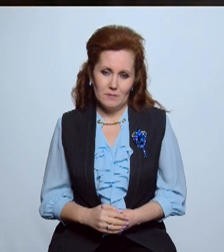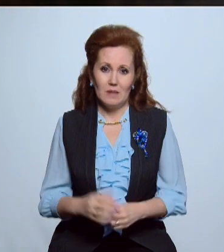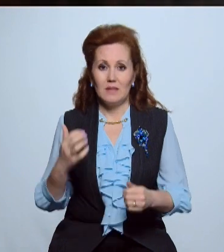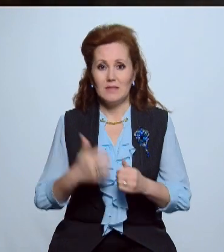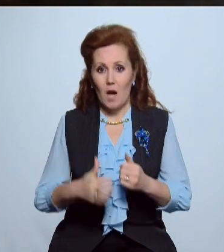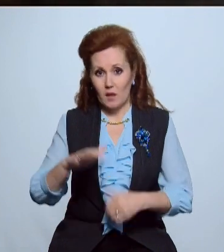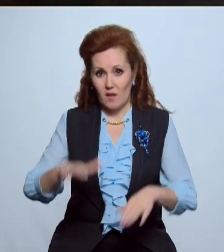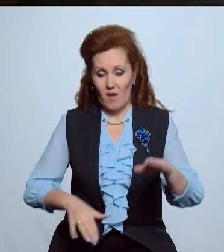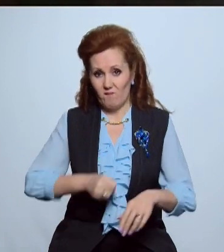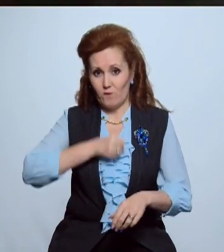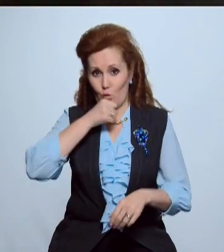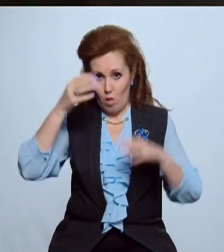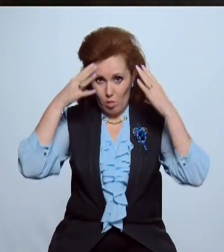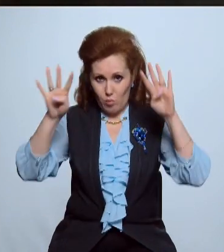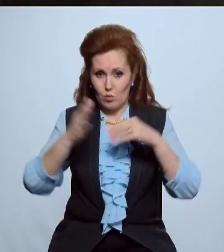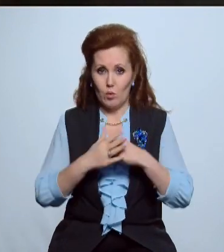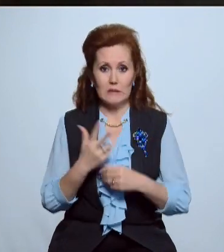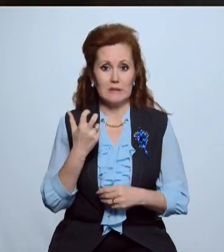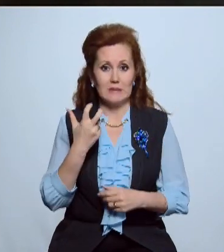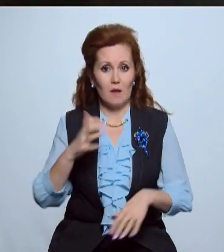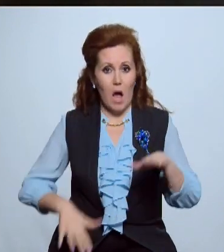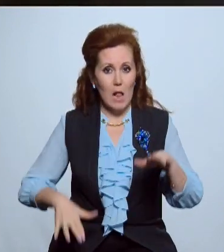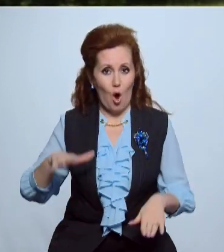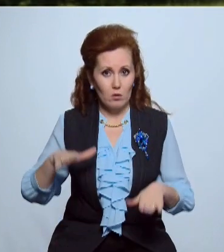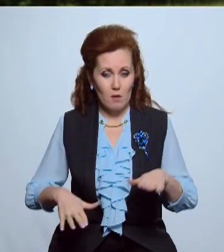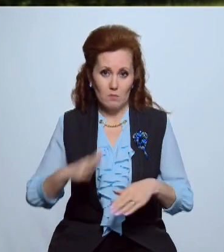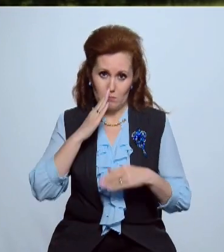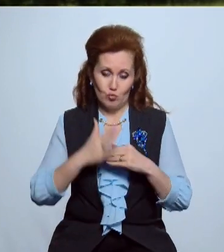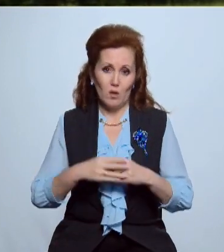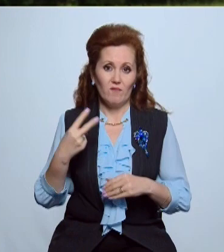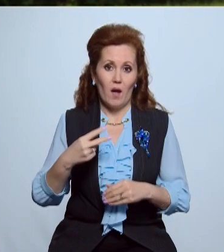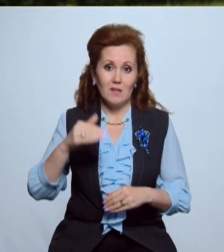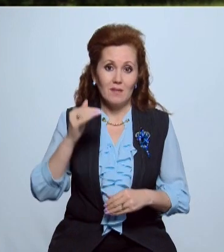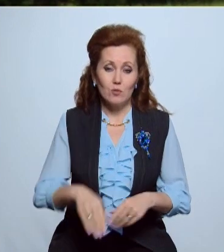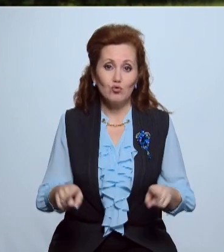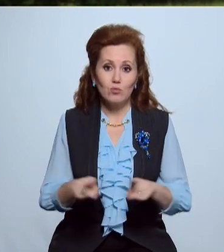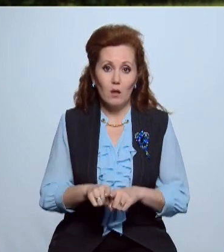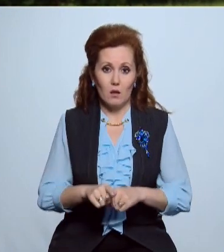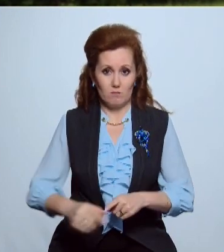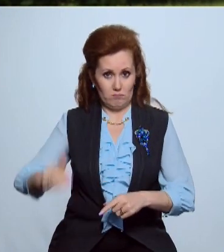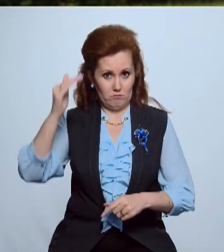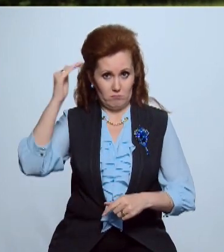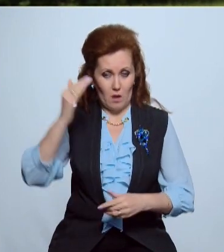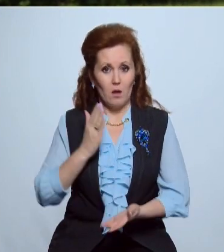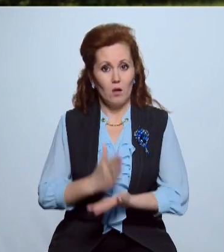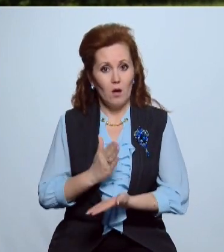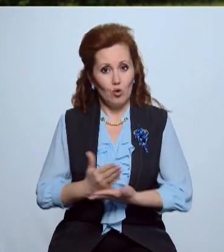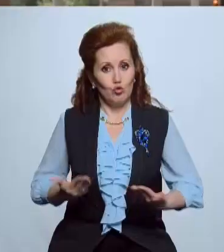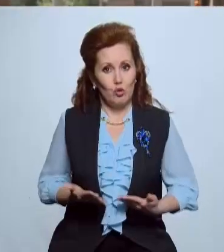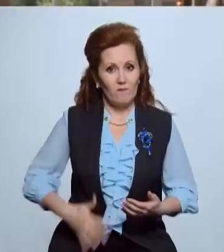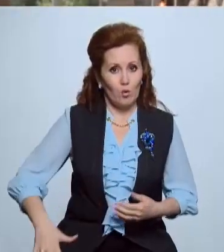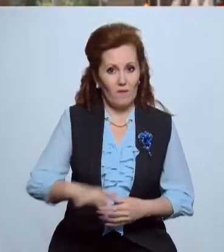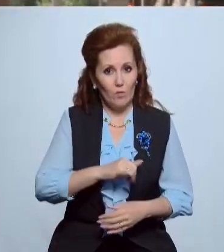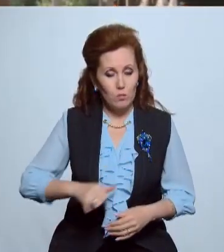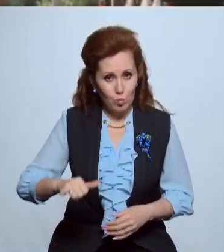Средний вес взрослого животного – около 300 килограммов. Почти 20 тысяч таких лесных великанов обитает сегодня в республике.